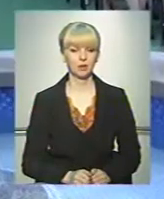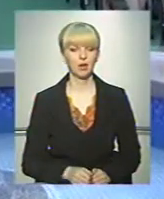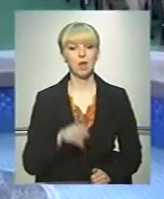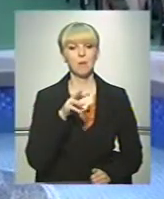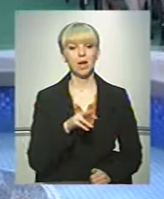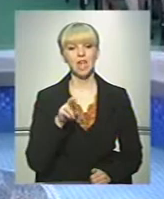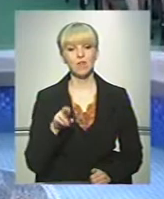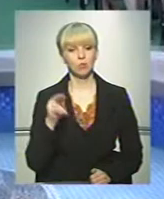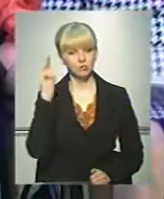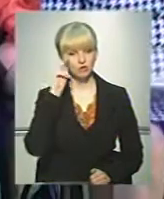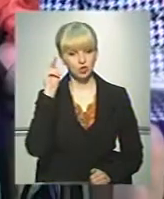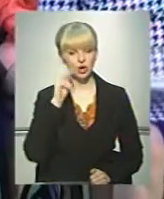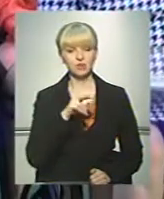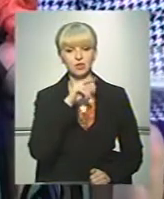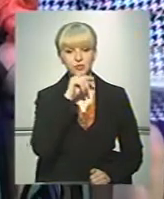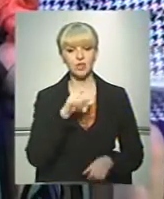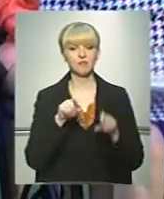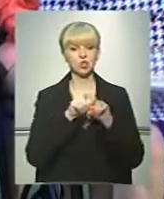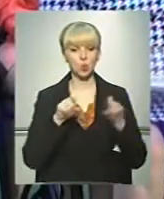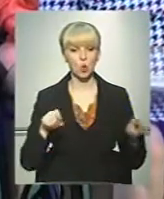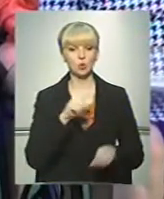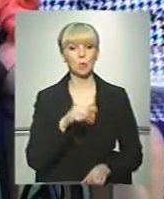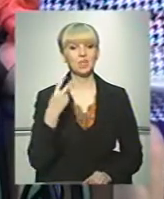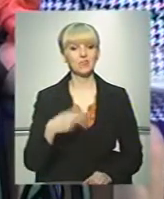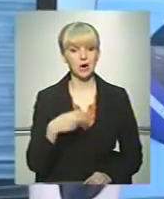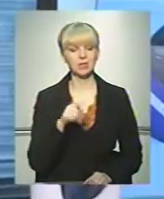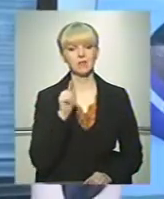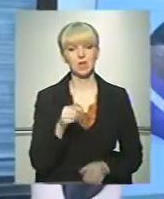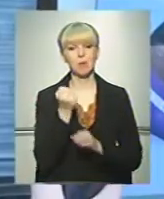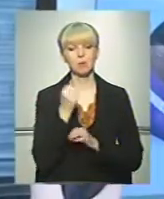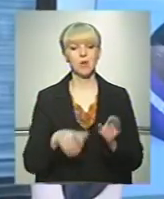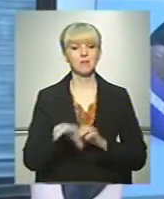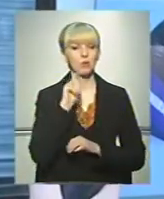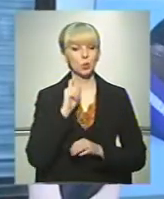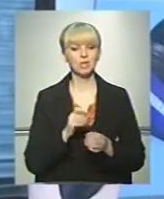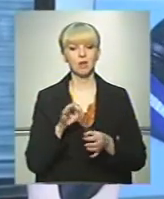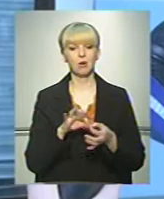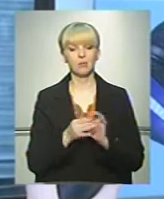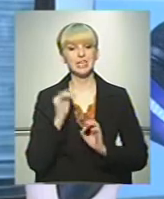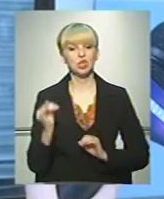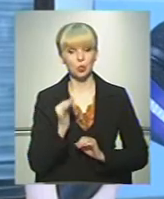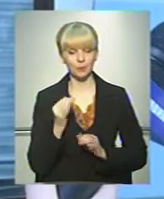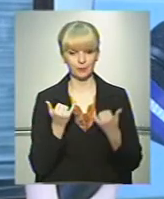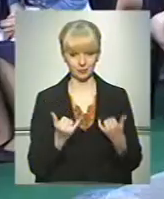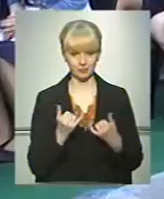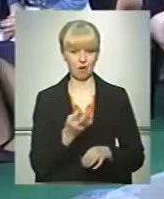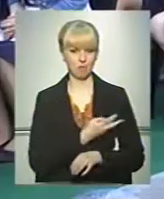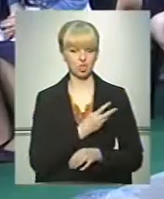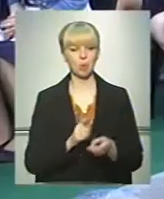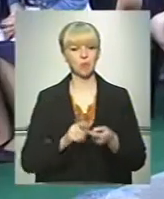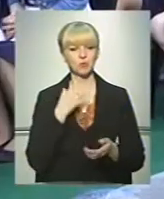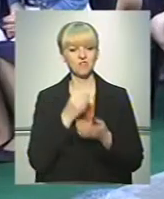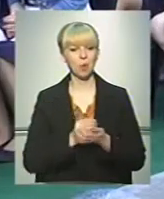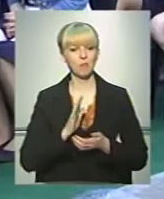Михайло Яворук навчається у Чернівецькій загальноосвітній школі номер 20. Він переможець Всеукраїнської олімпіади з історії. Вже зараз бажає пов'язати